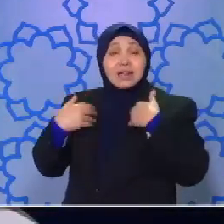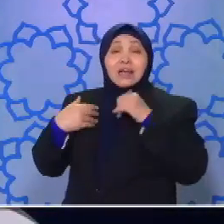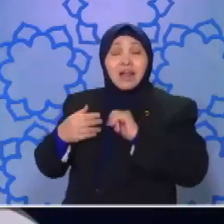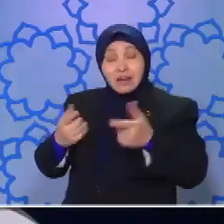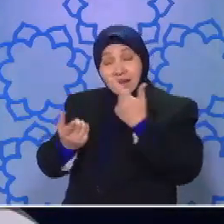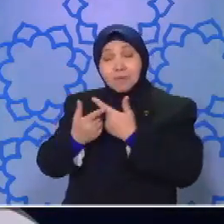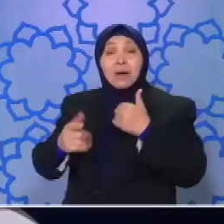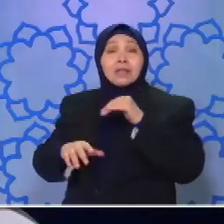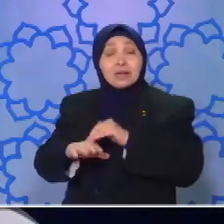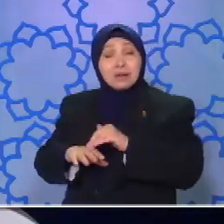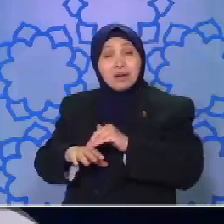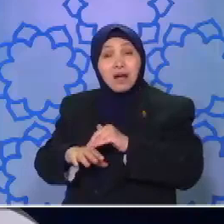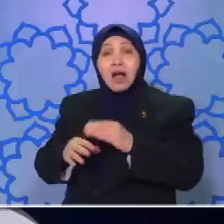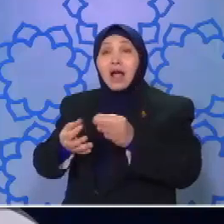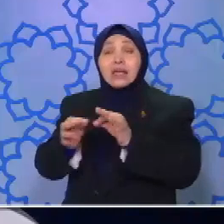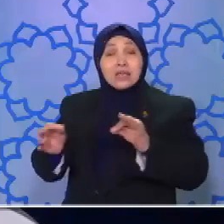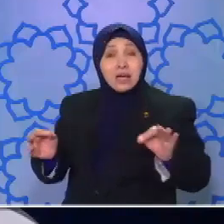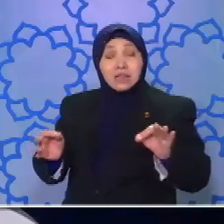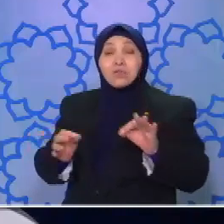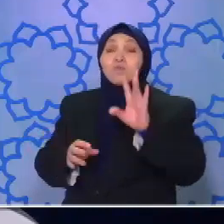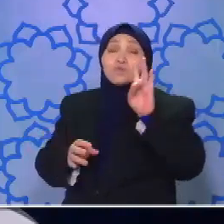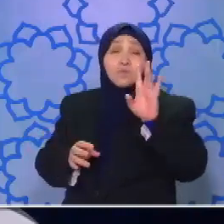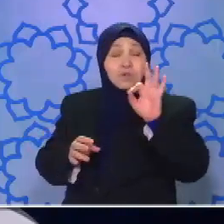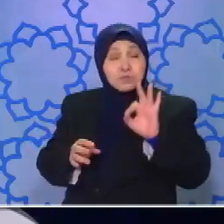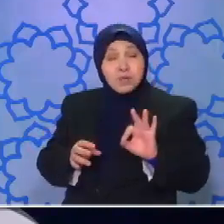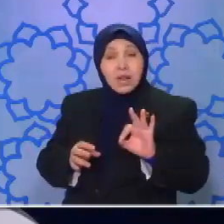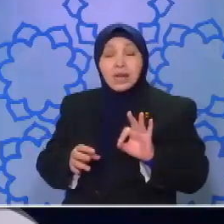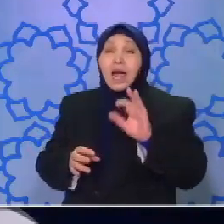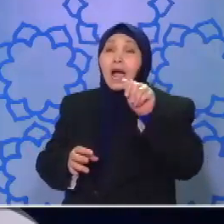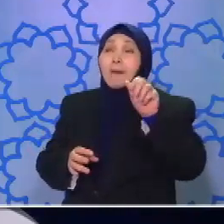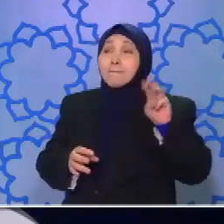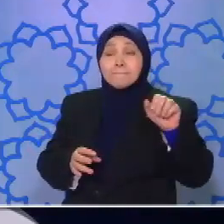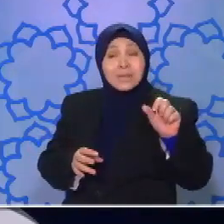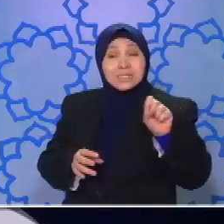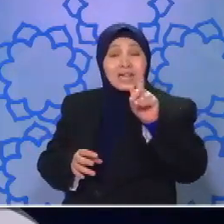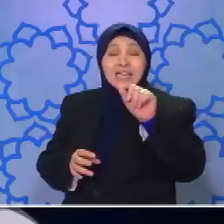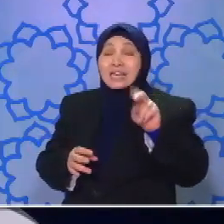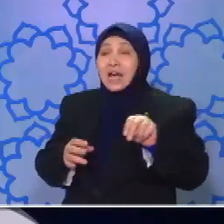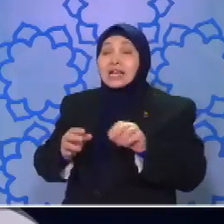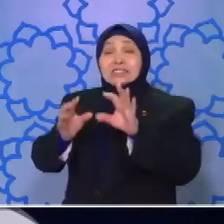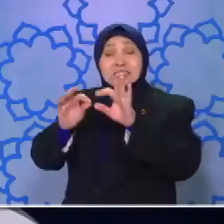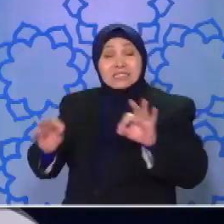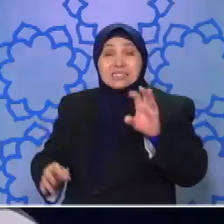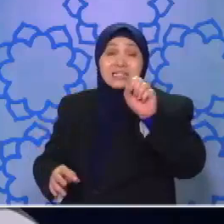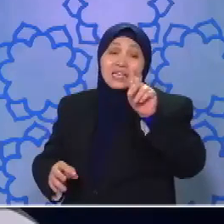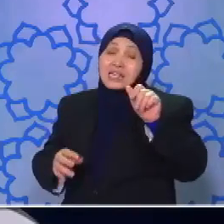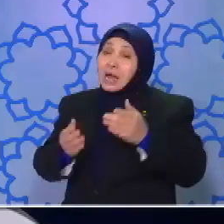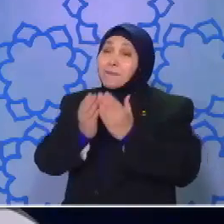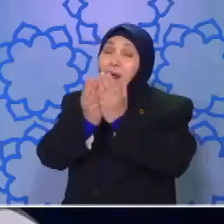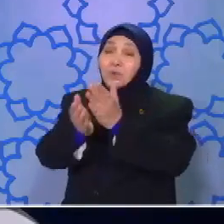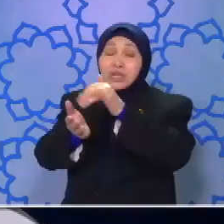adalah daripada ayat yang ke-79, ammas safinah, ya, tentang peristiwa safinah itu.